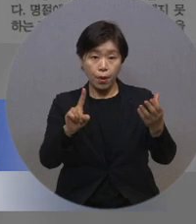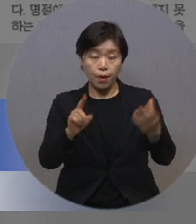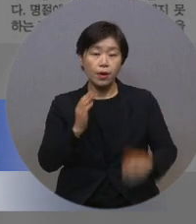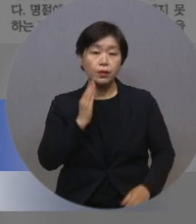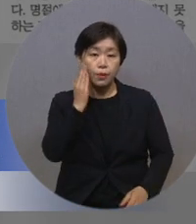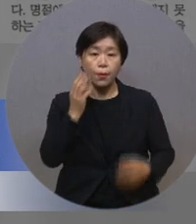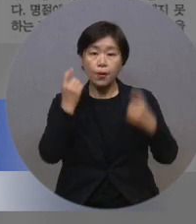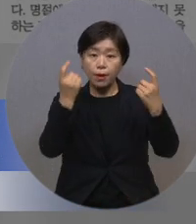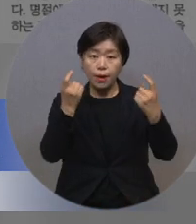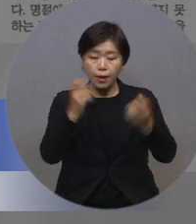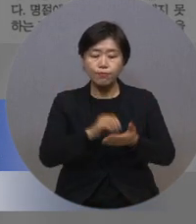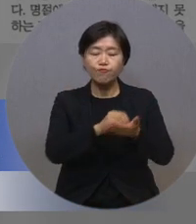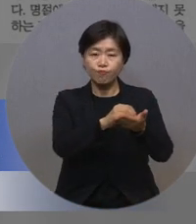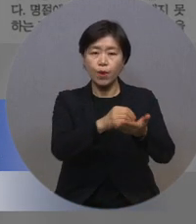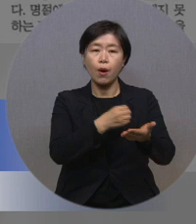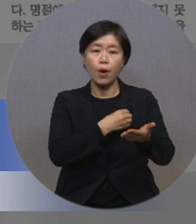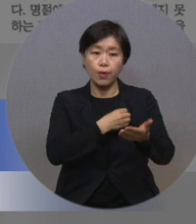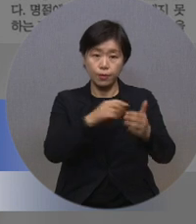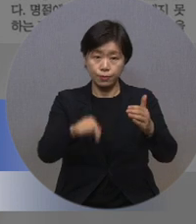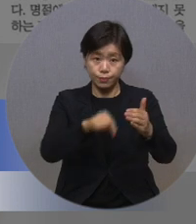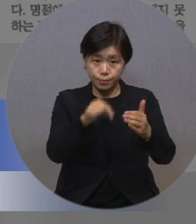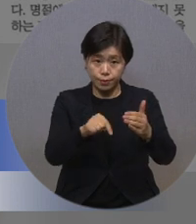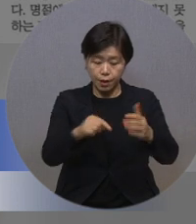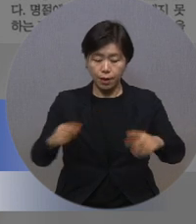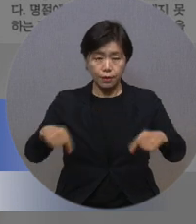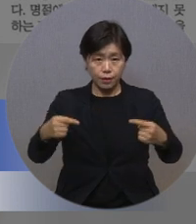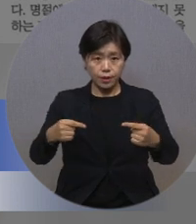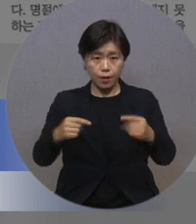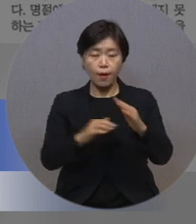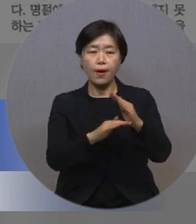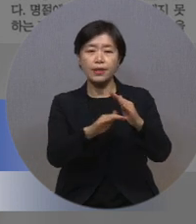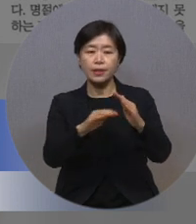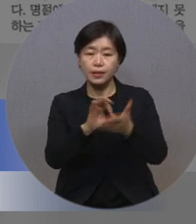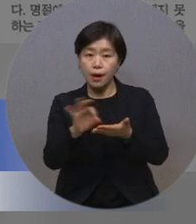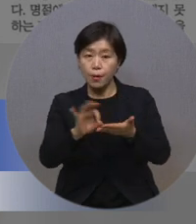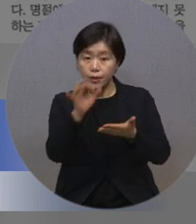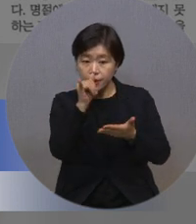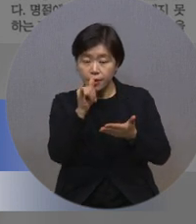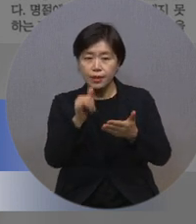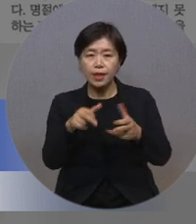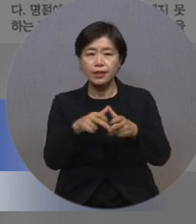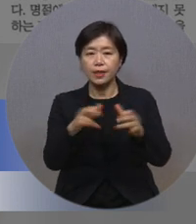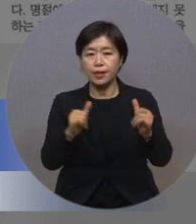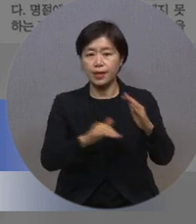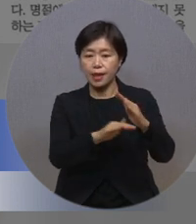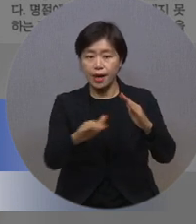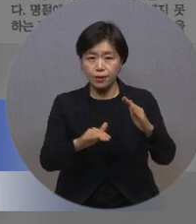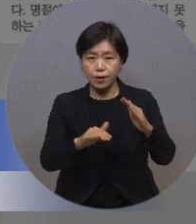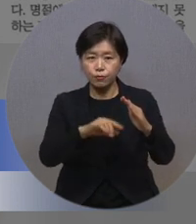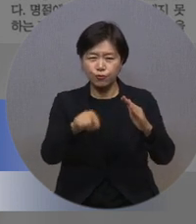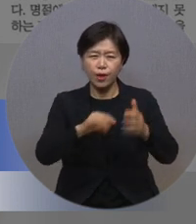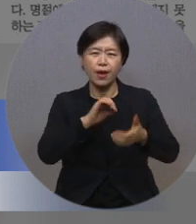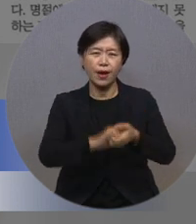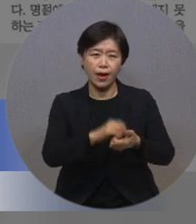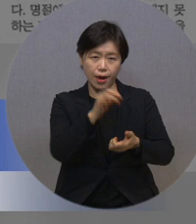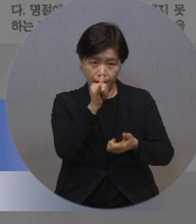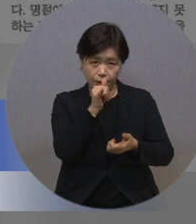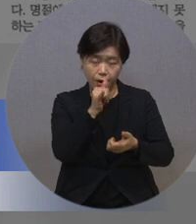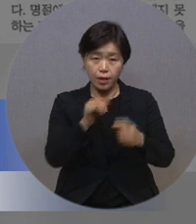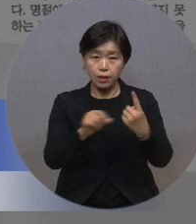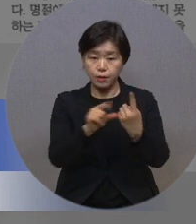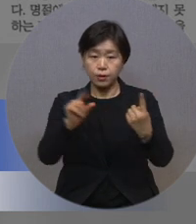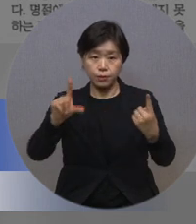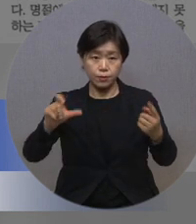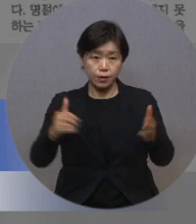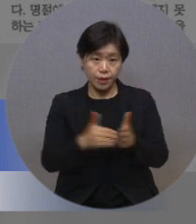초록 여행에 가입된 고객 중 휠체어 사용 장애인 가정 한정으로 제공되며 이달 15일까지 접수를 받은